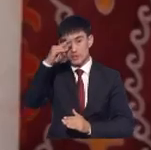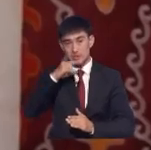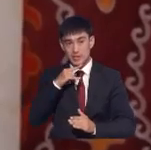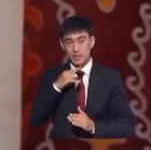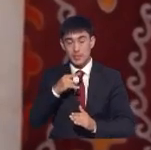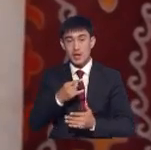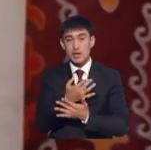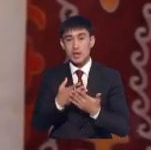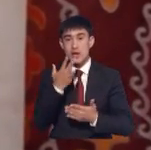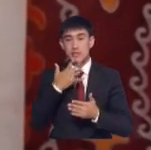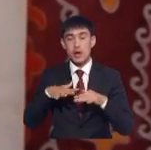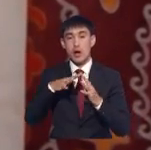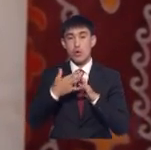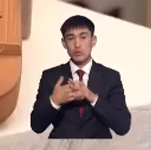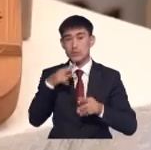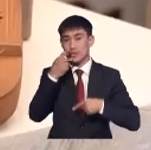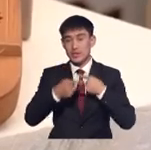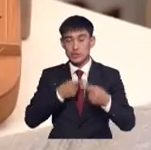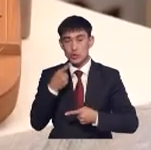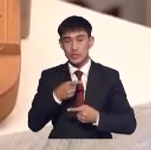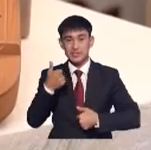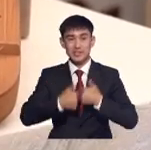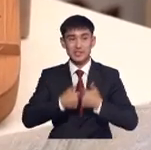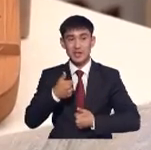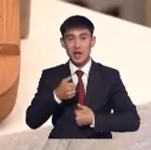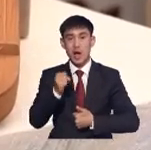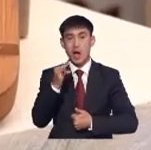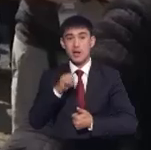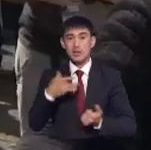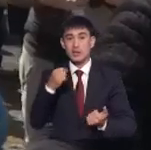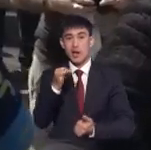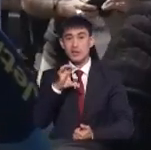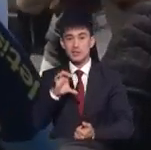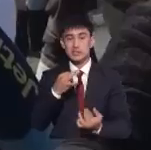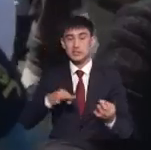частью программы этноаула стало традиционное состязание акынов – айтес.